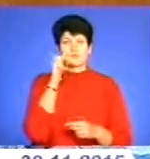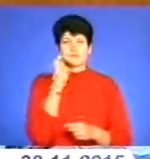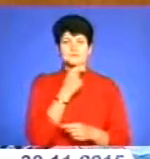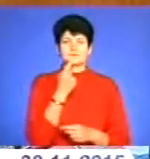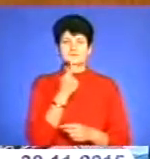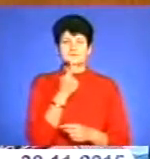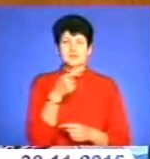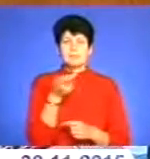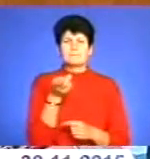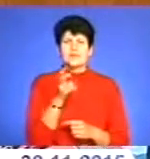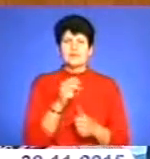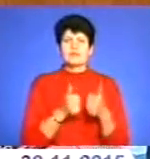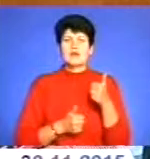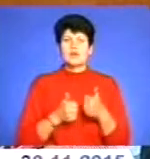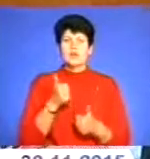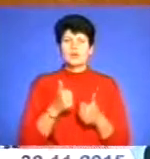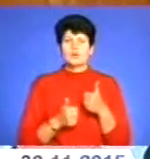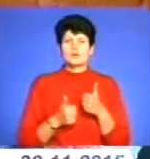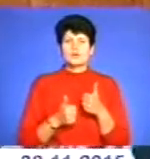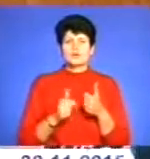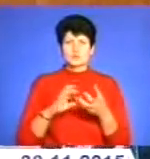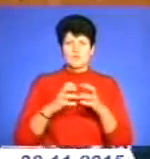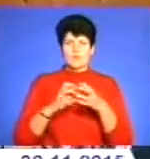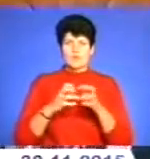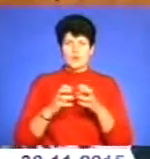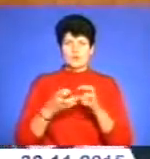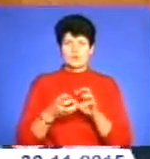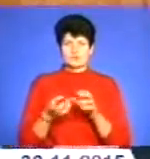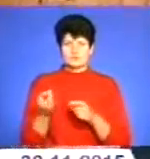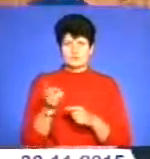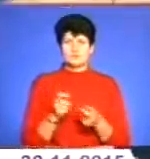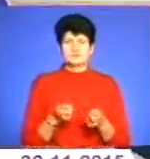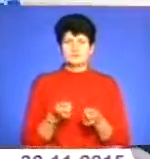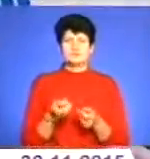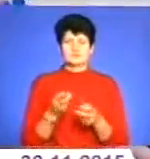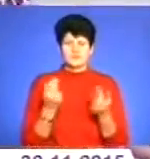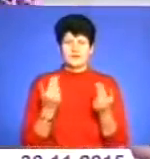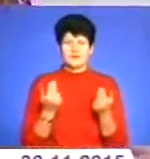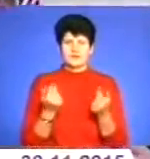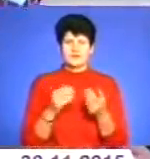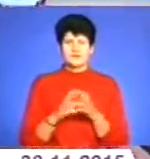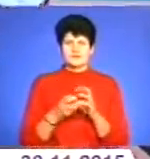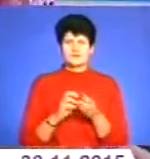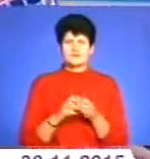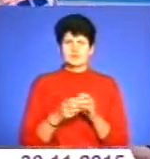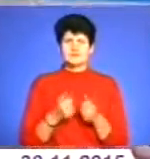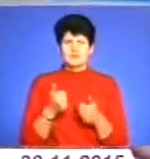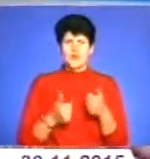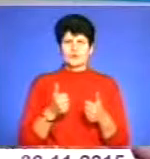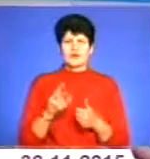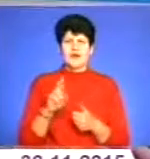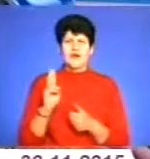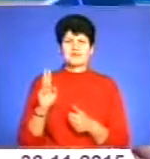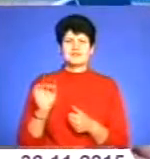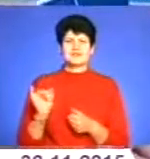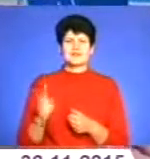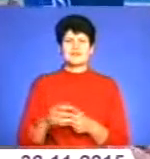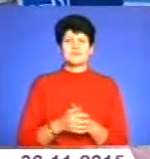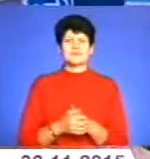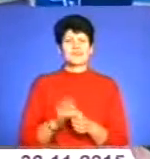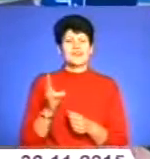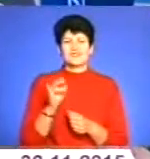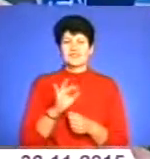Ти прийшов на конкурс, кажуть, вчителі з кубиком Рубиком. Ну, так, так. І тебе ж такий затертий, то все конкурси Яцика?